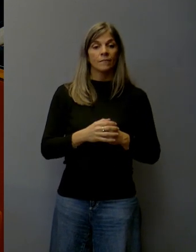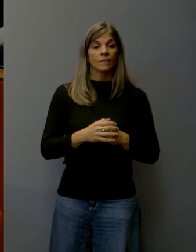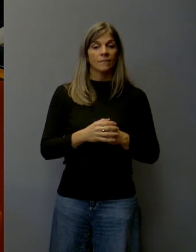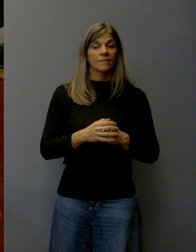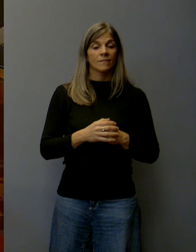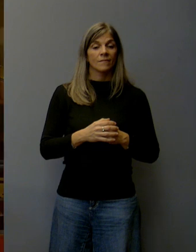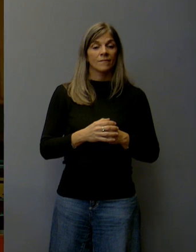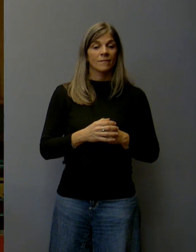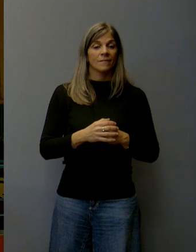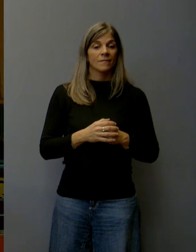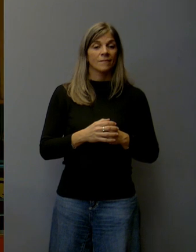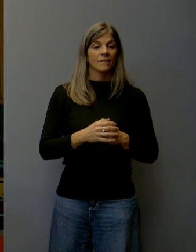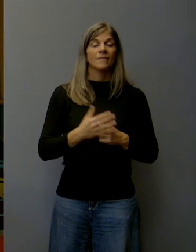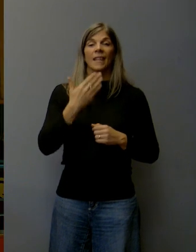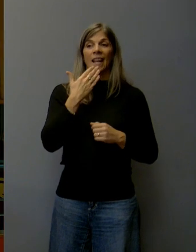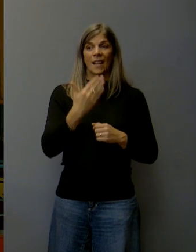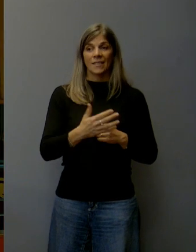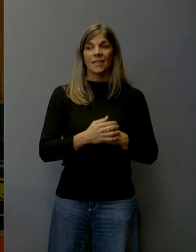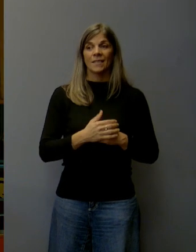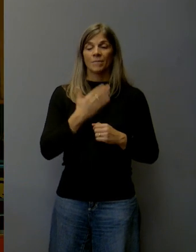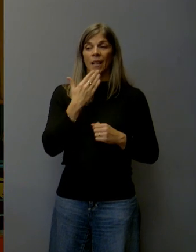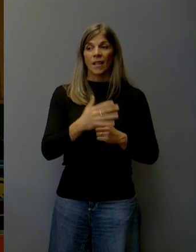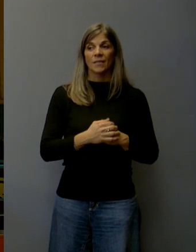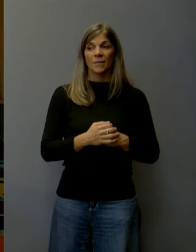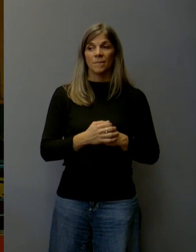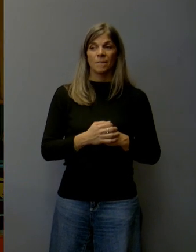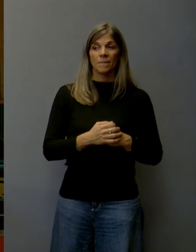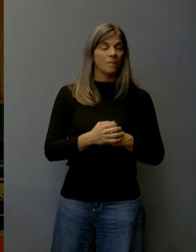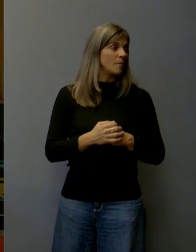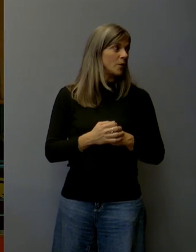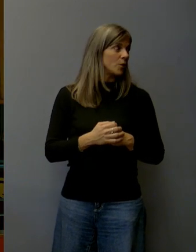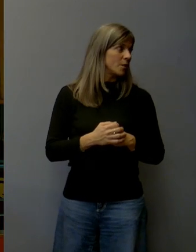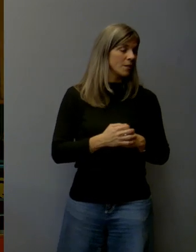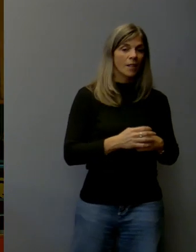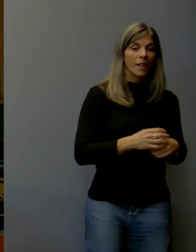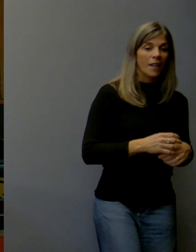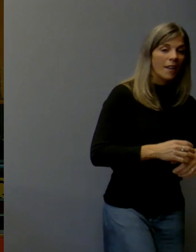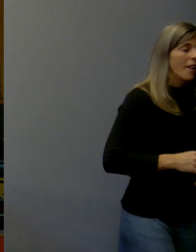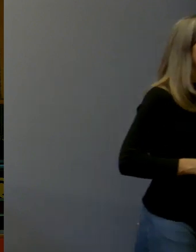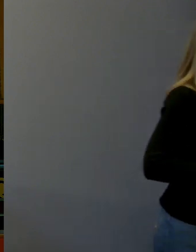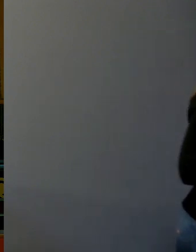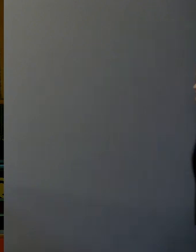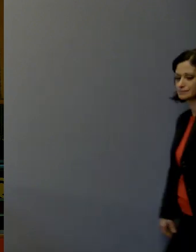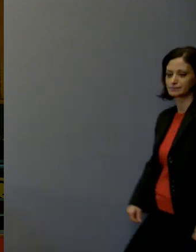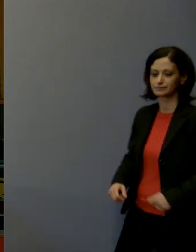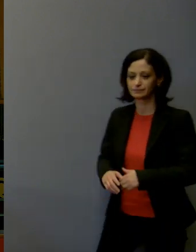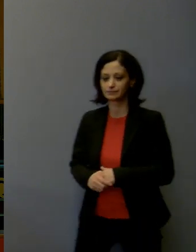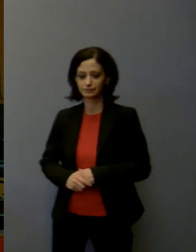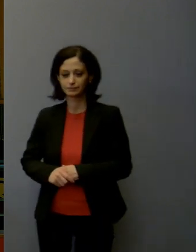va bene Grazie Perfetto la ringrazio Perfetto allora riprendiamo Allora come